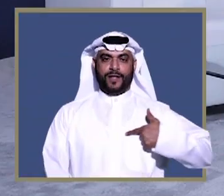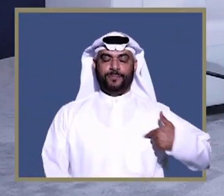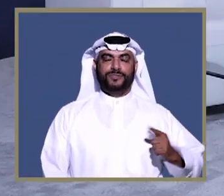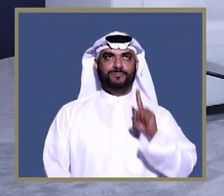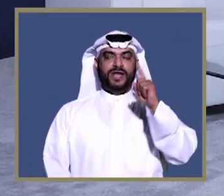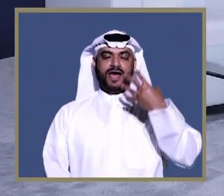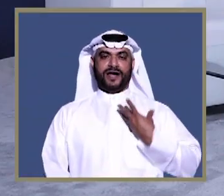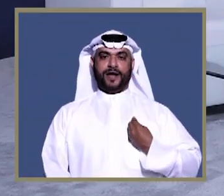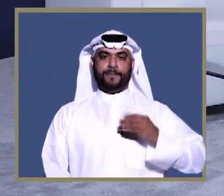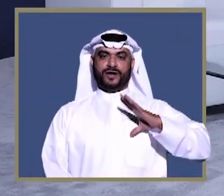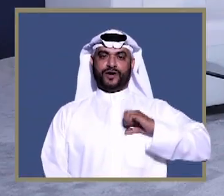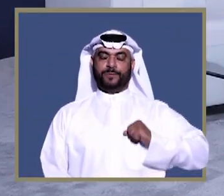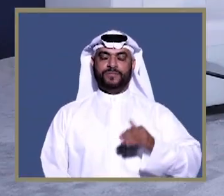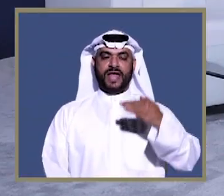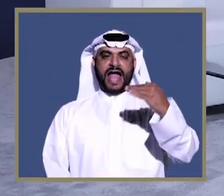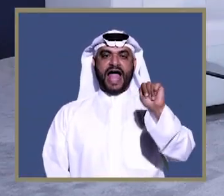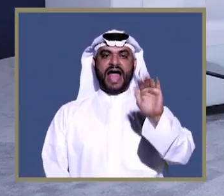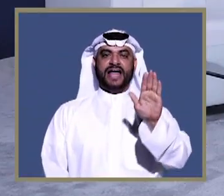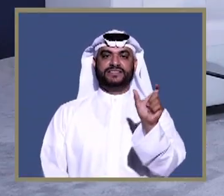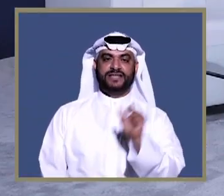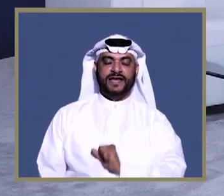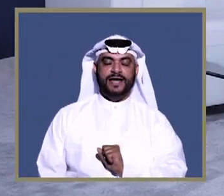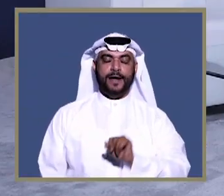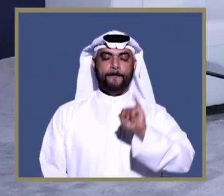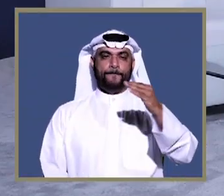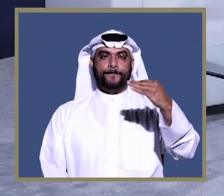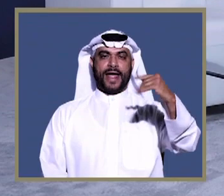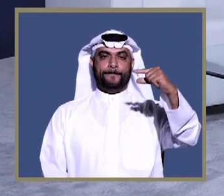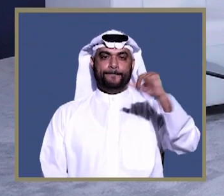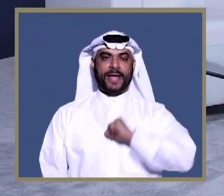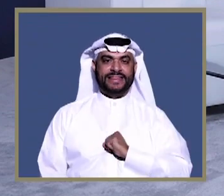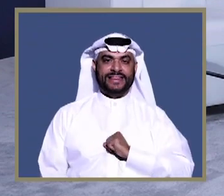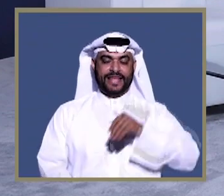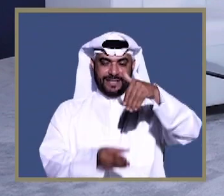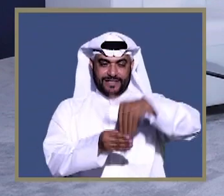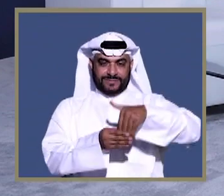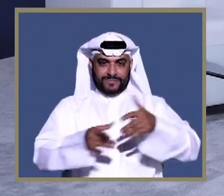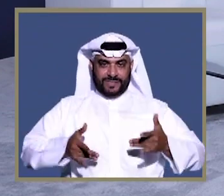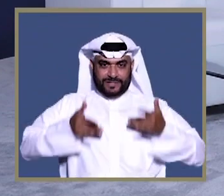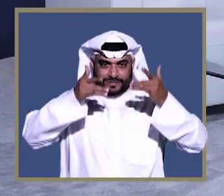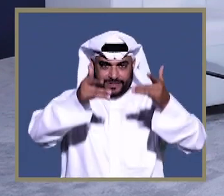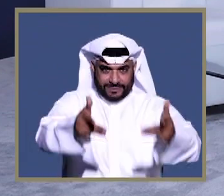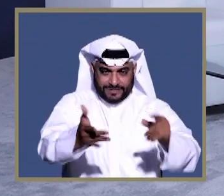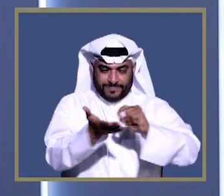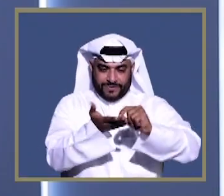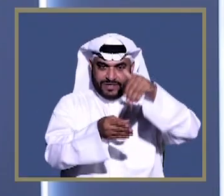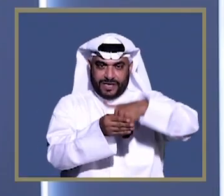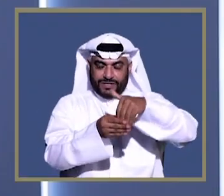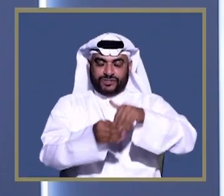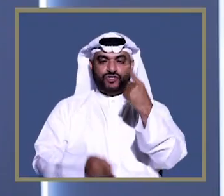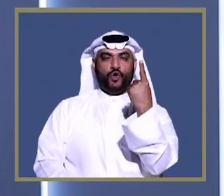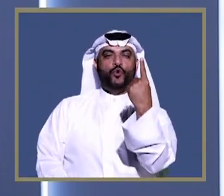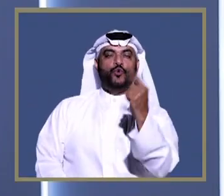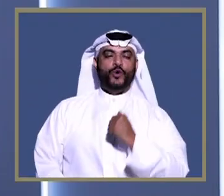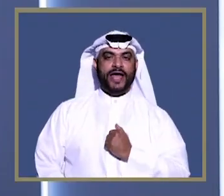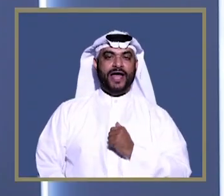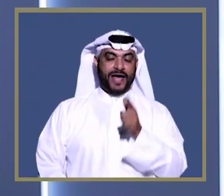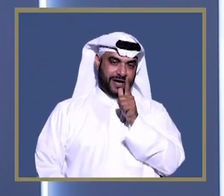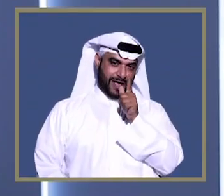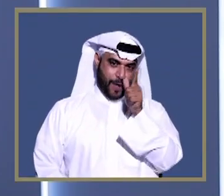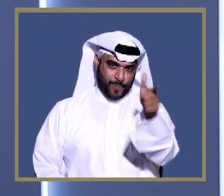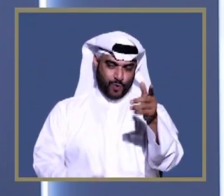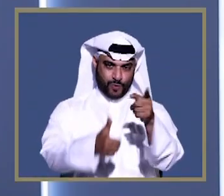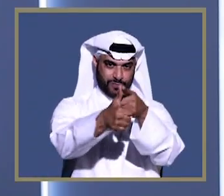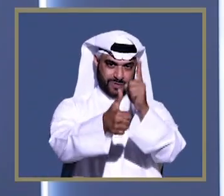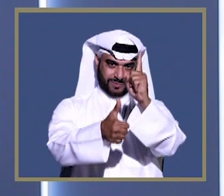بسم الله الرحمن الرحيم. حسن كاظم عبد الحسين محمد، مرشح من الدائرة الأولى. طبعا في البداية أحب أتكلم